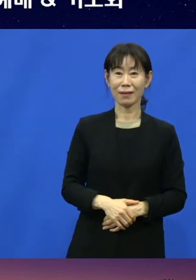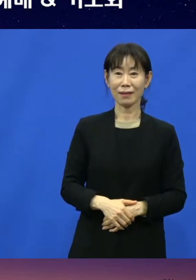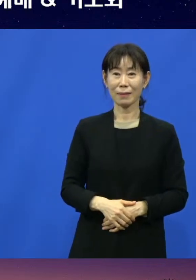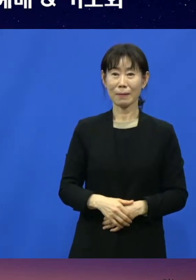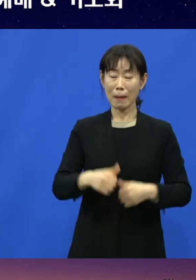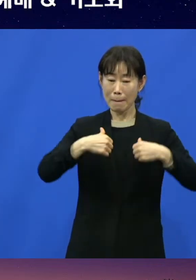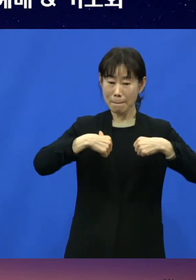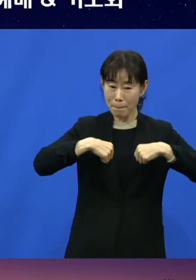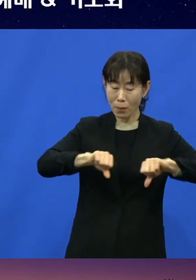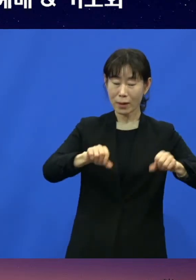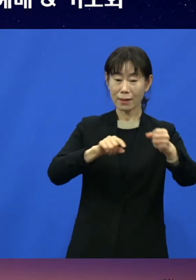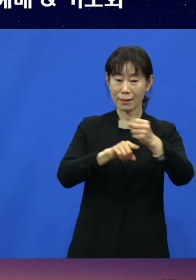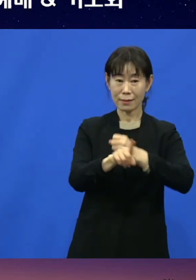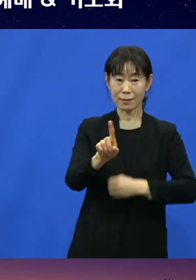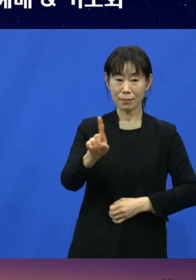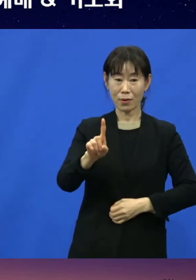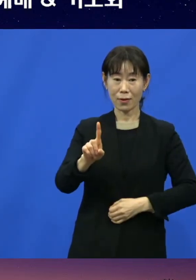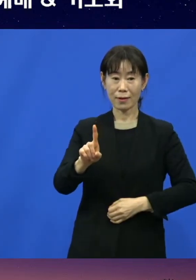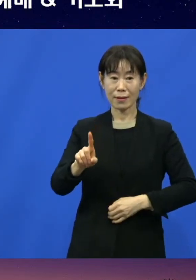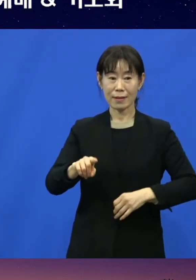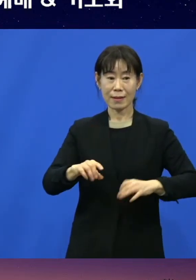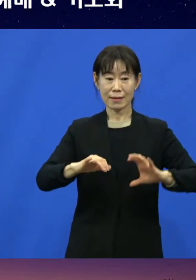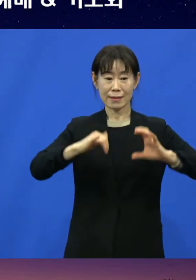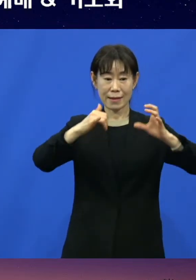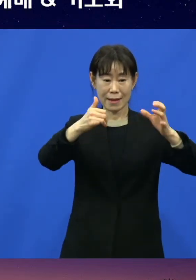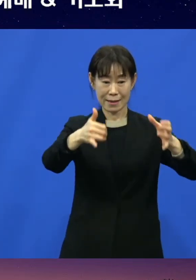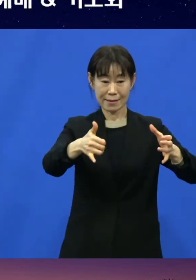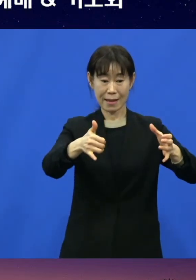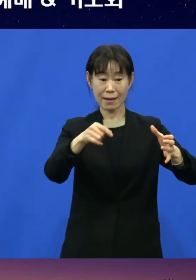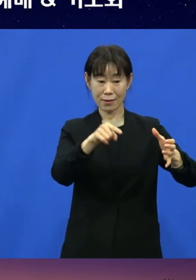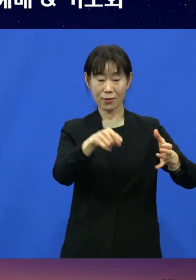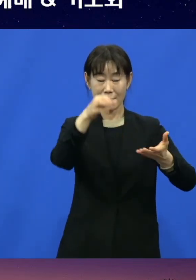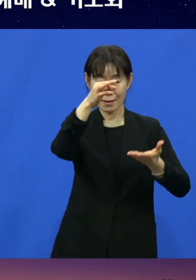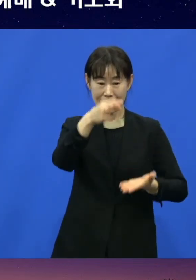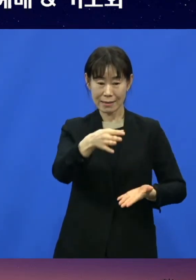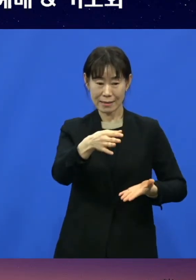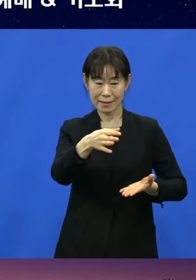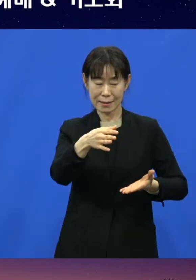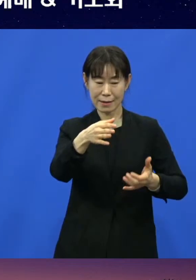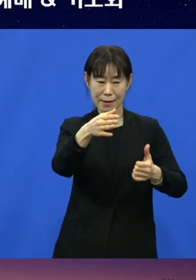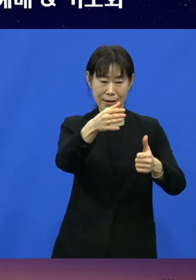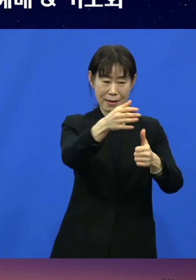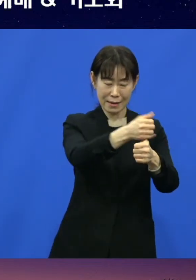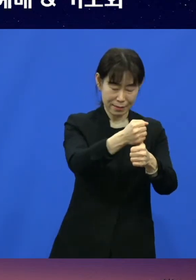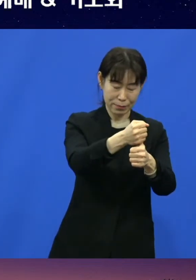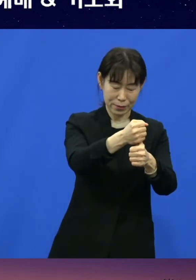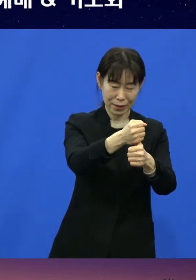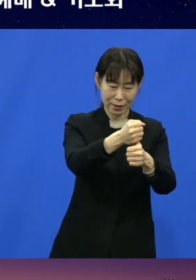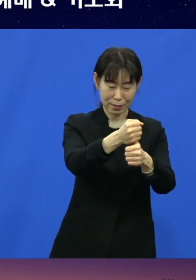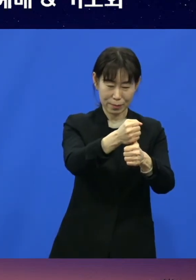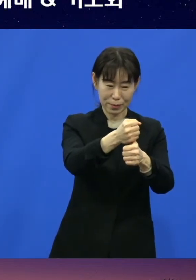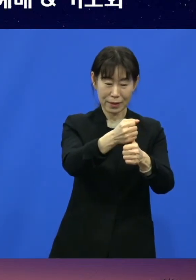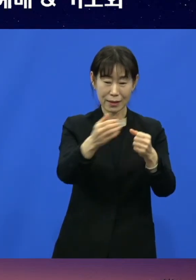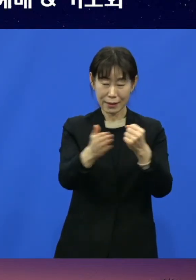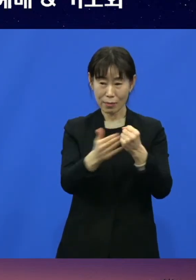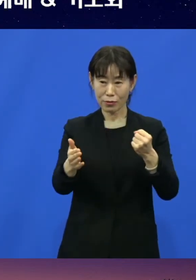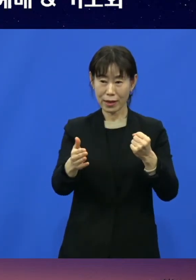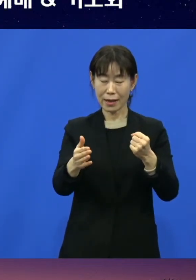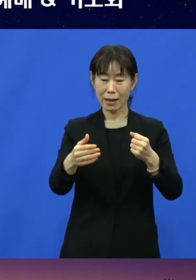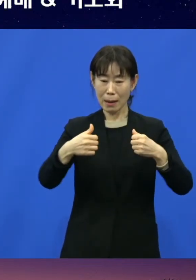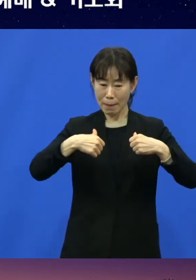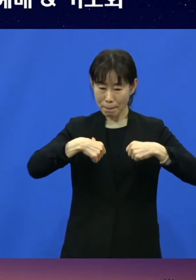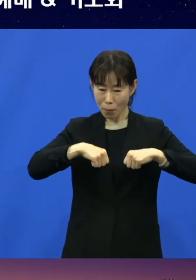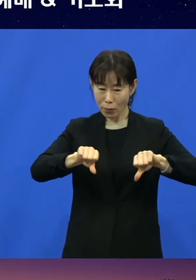포기했다는 말은 그 세상의 것들에 대한 그 가치를 아직도 붙잡고 있기 때문에 포기라고 생각하는 거지, 그리스도를 진정으로